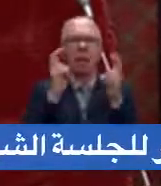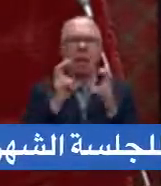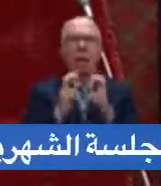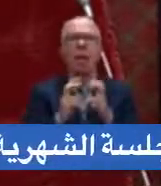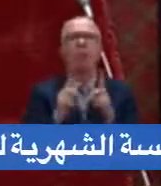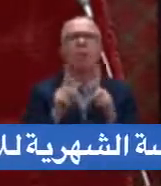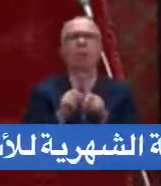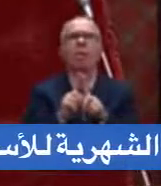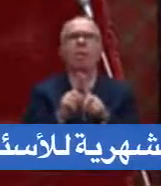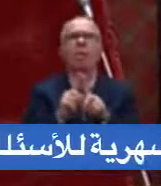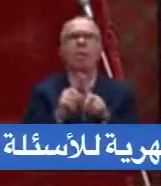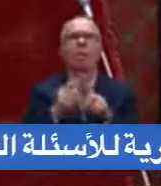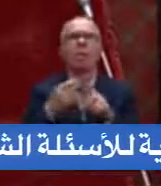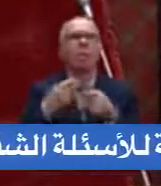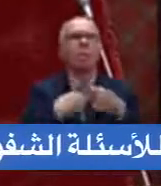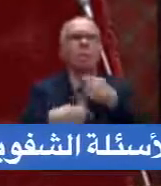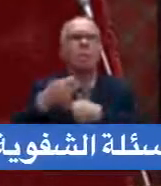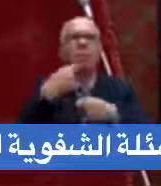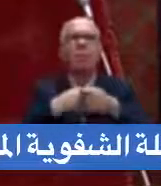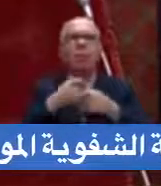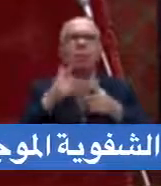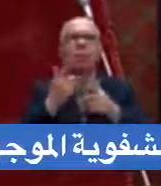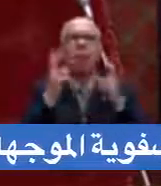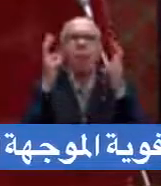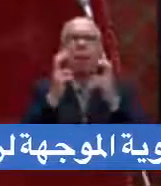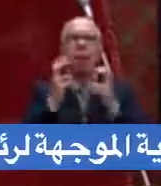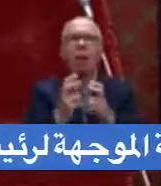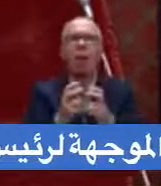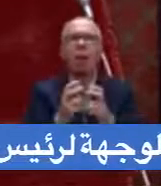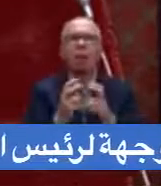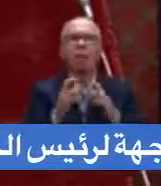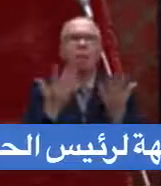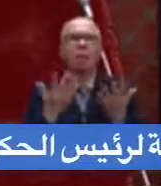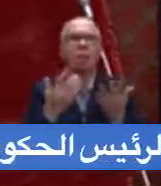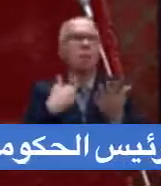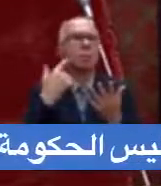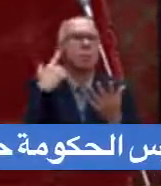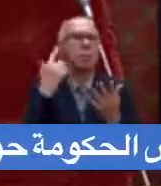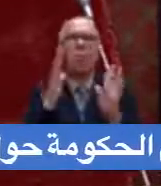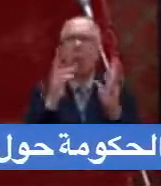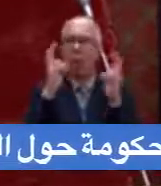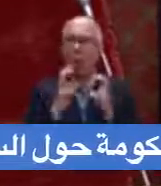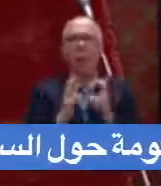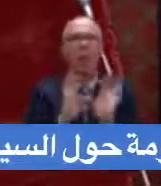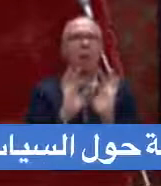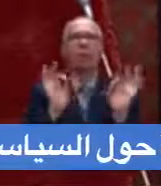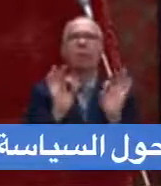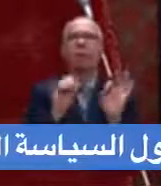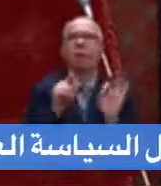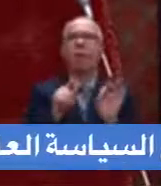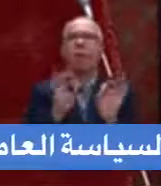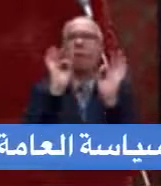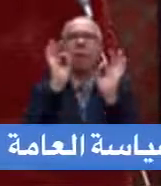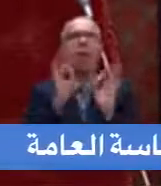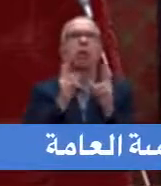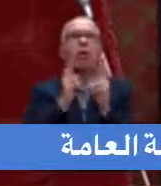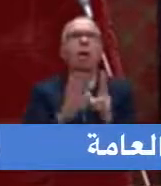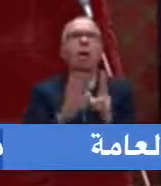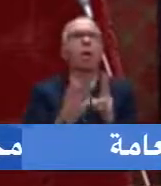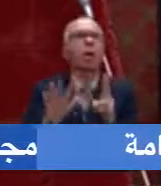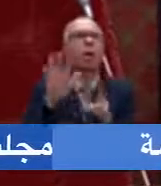تقليص الانفاق العمومي، ما عرفت انا منين جا هذا الشيء، قرات التعليقات، قدرت الى ليس هناك اي تقليص للانفاق العمومي،